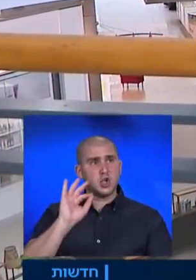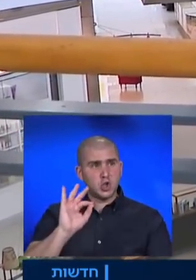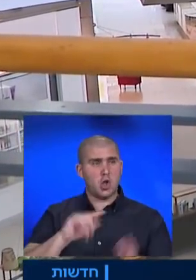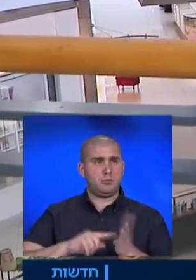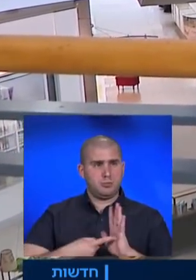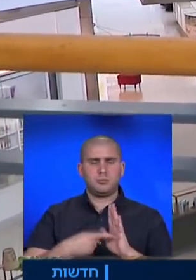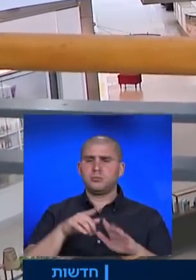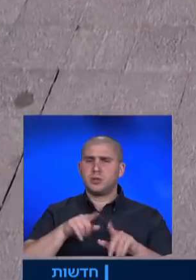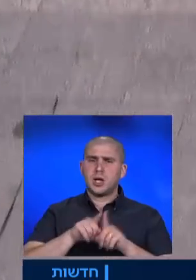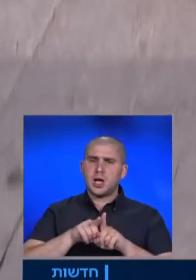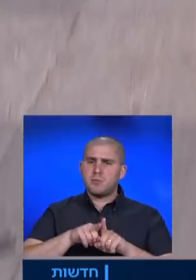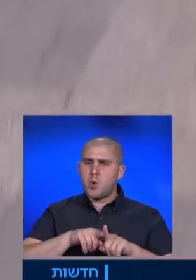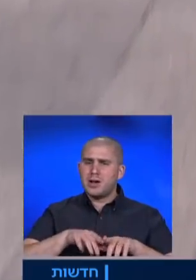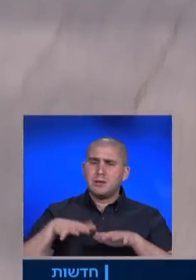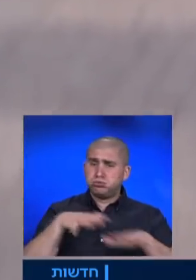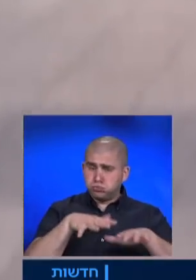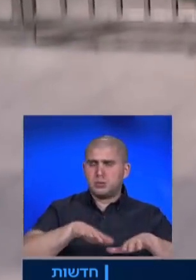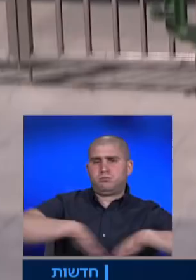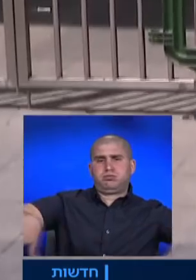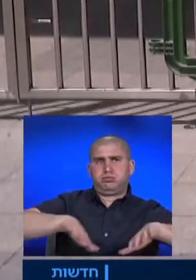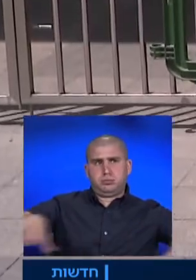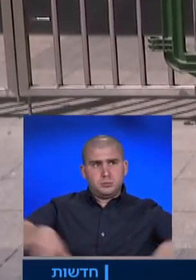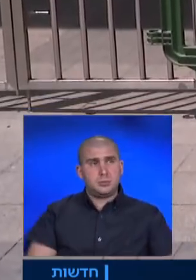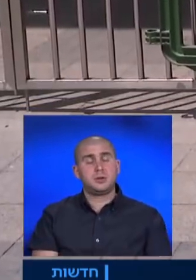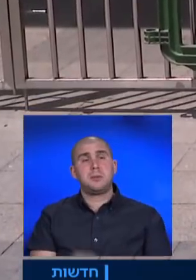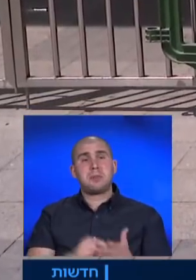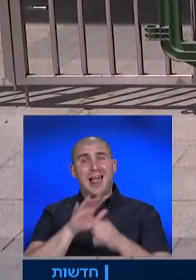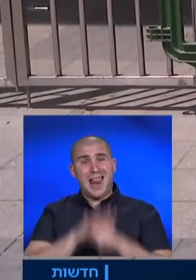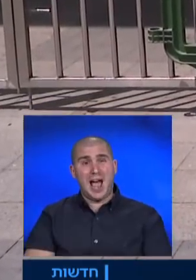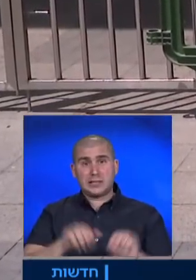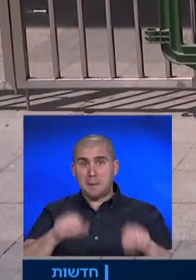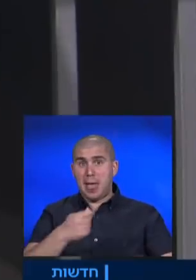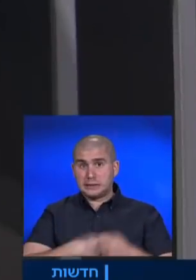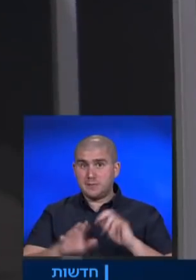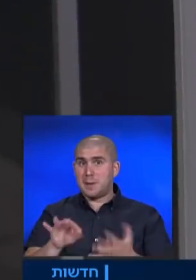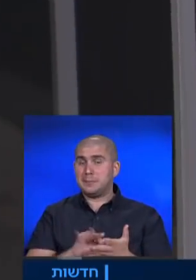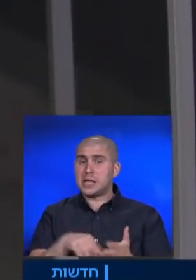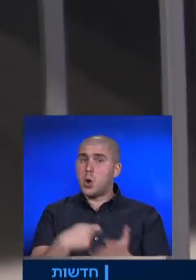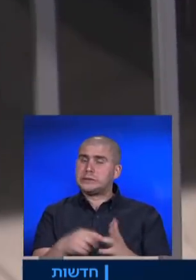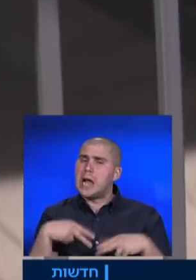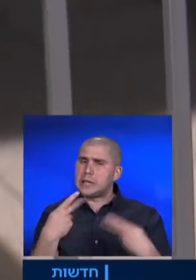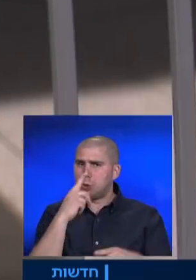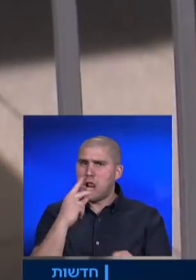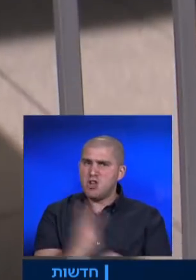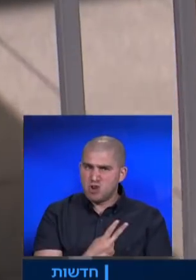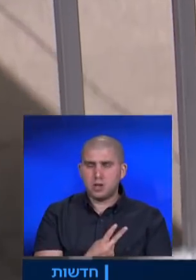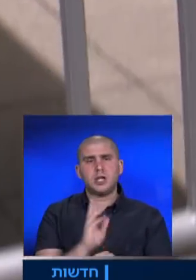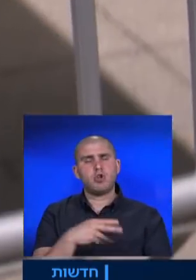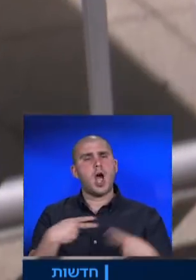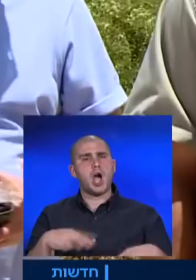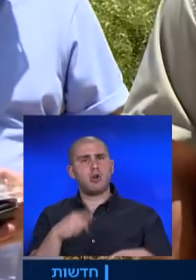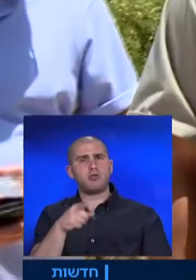התקהלויות, הם ויהיו. בצד הלחץ של בעלי עסקים וגם משרד האוצר לחזור לשגרה, עולה החשש מפני גל שני